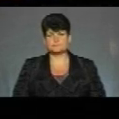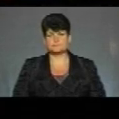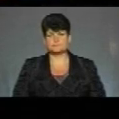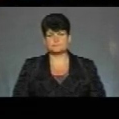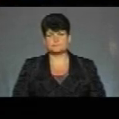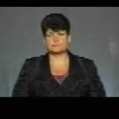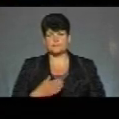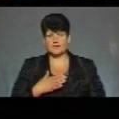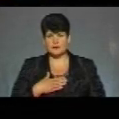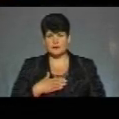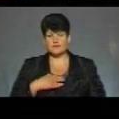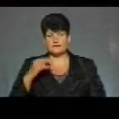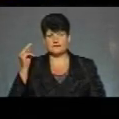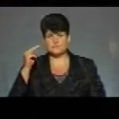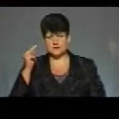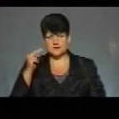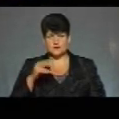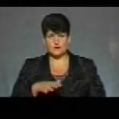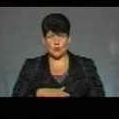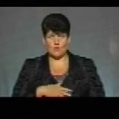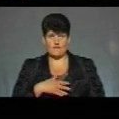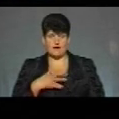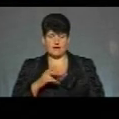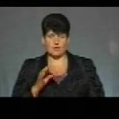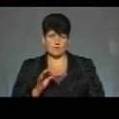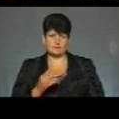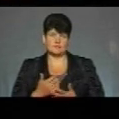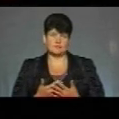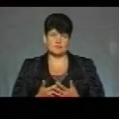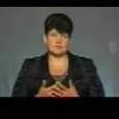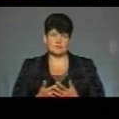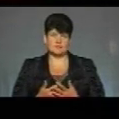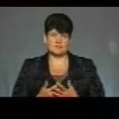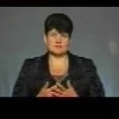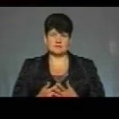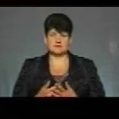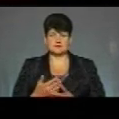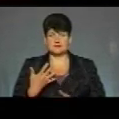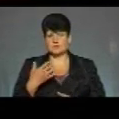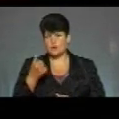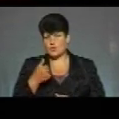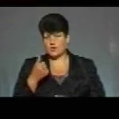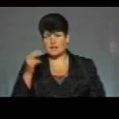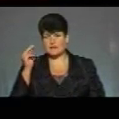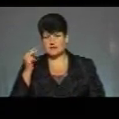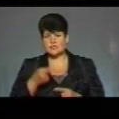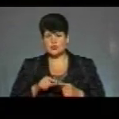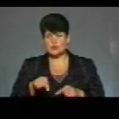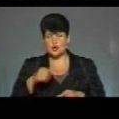Я вчилася довгенько, десь 5 років. І я навчилася цього